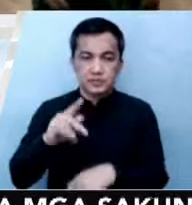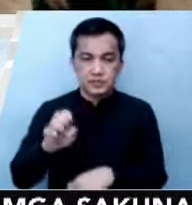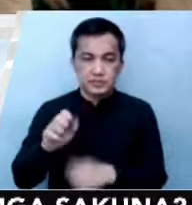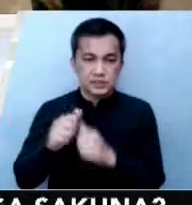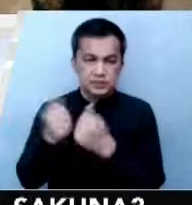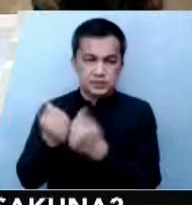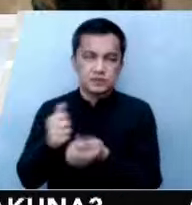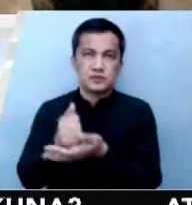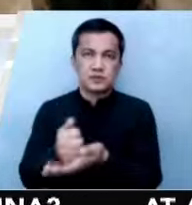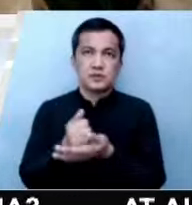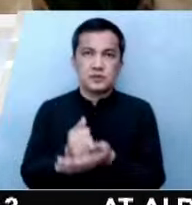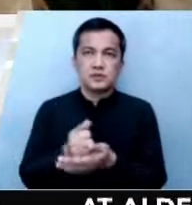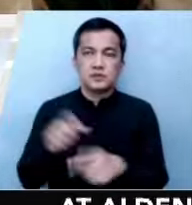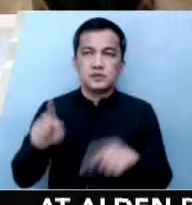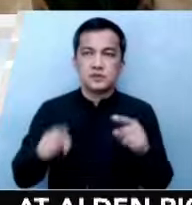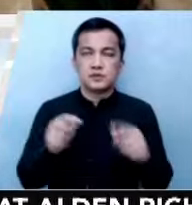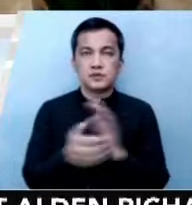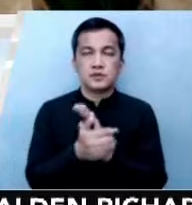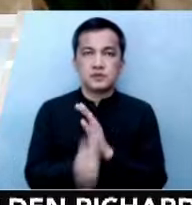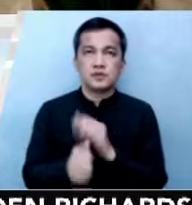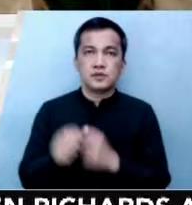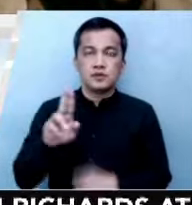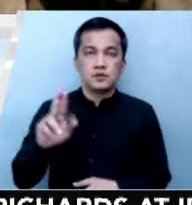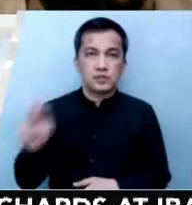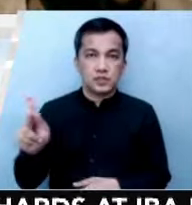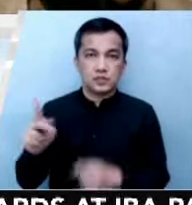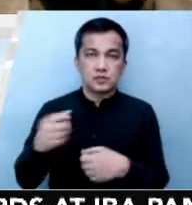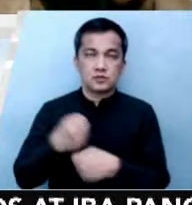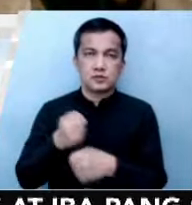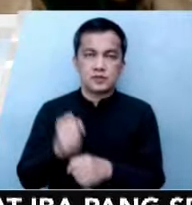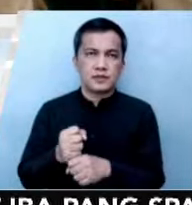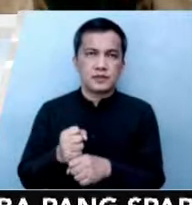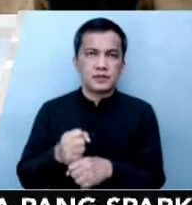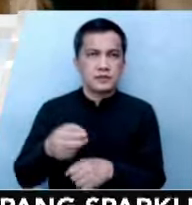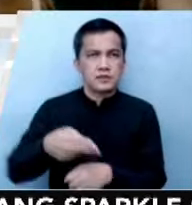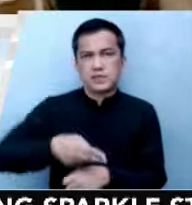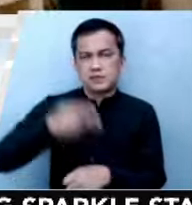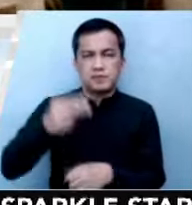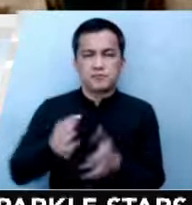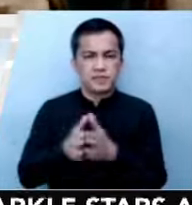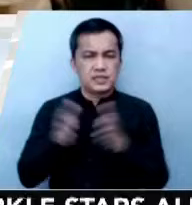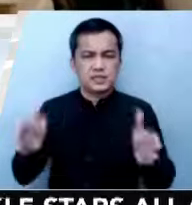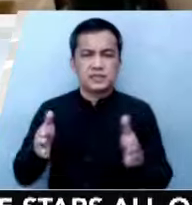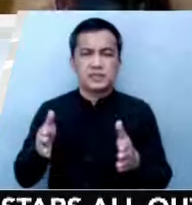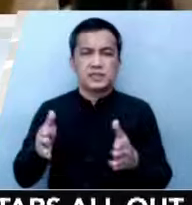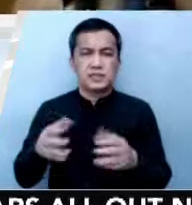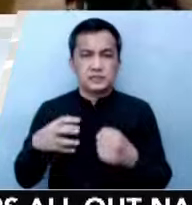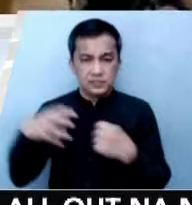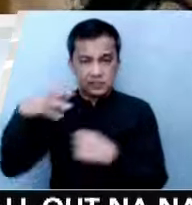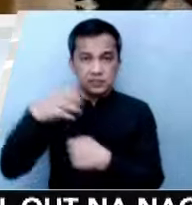ngayon sa ilang dalupasa mula United Kingdom para mabuo ang pinakamalaking satellite na gawang Pinoy?